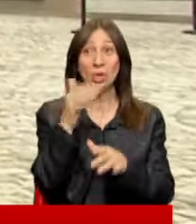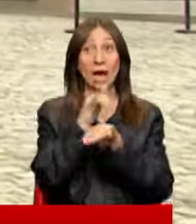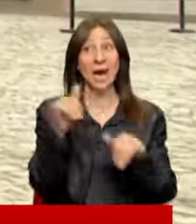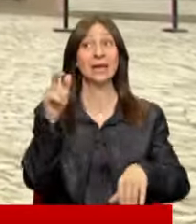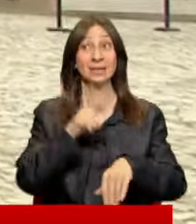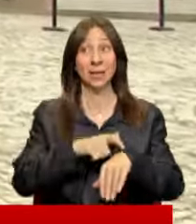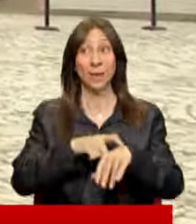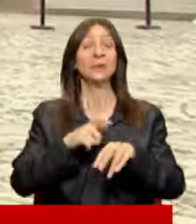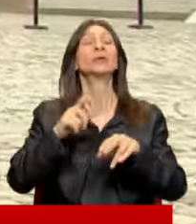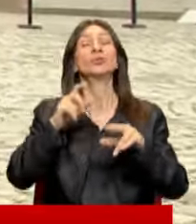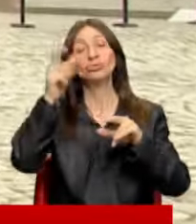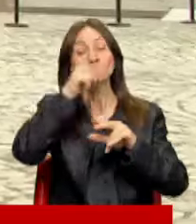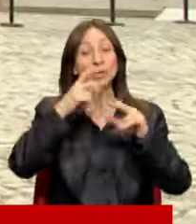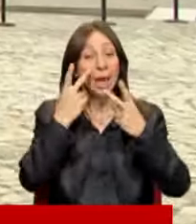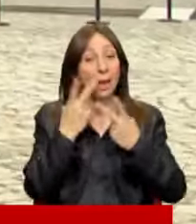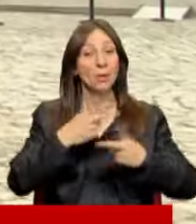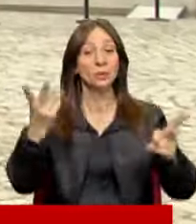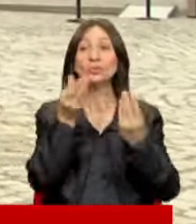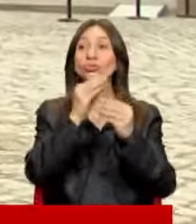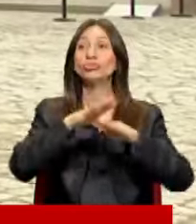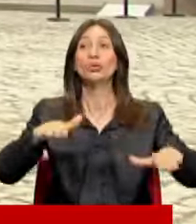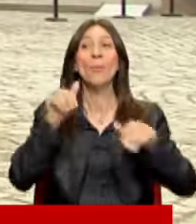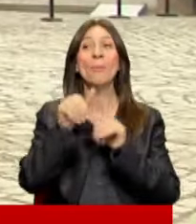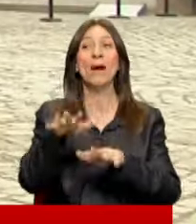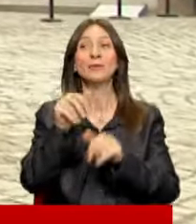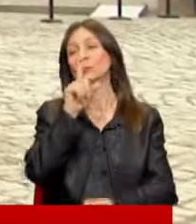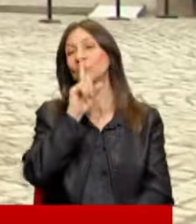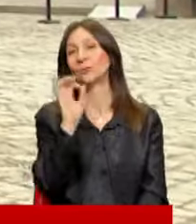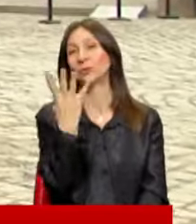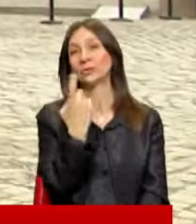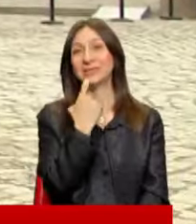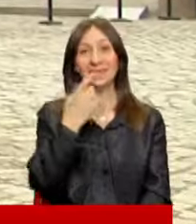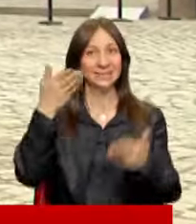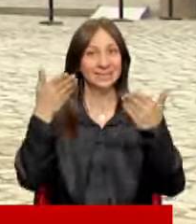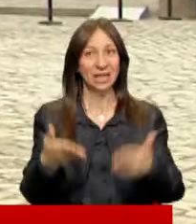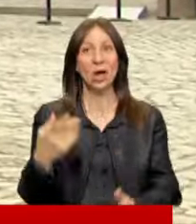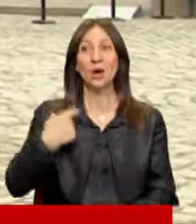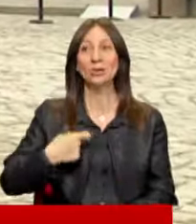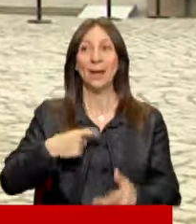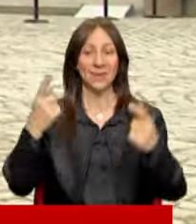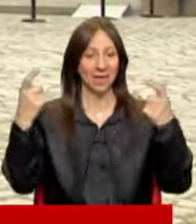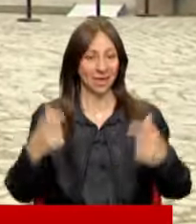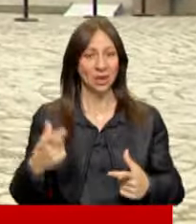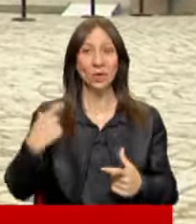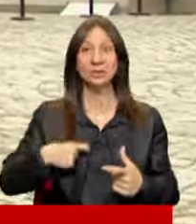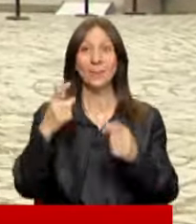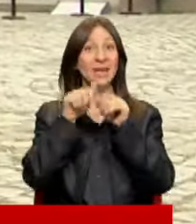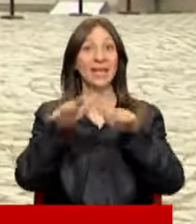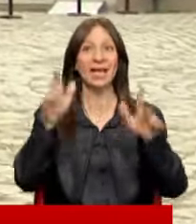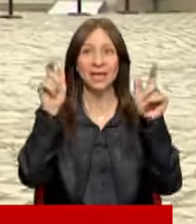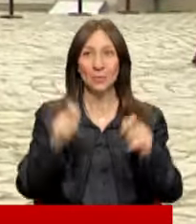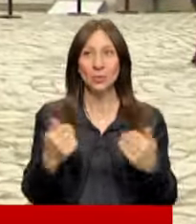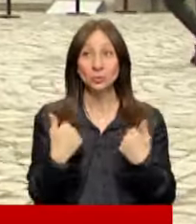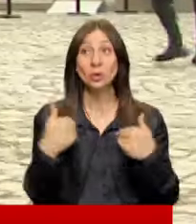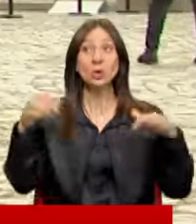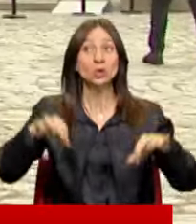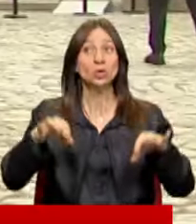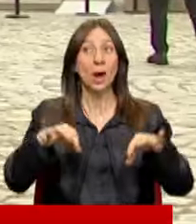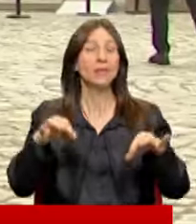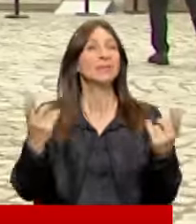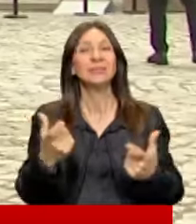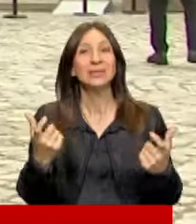zamanda Ulusal Egemenlik ve Çocuk Bayramımızın 104. senesinde özel bir yerde özel bir yayın gerçekleştiriyoruz. Şu anda